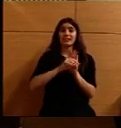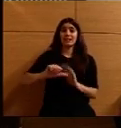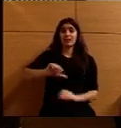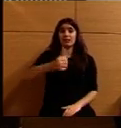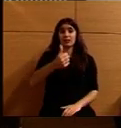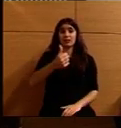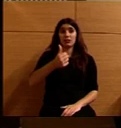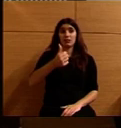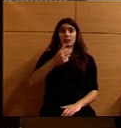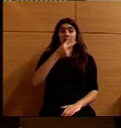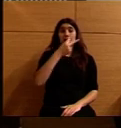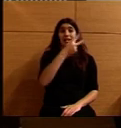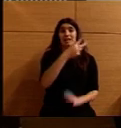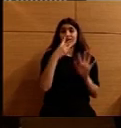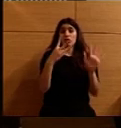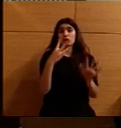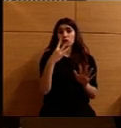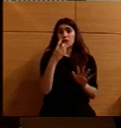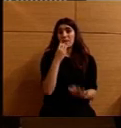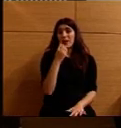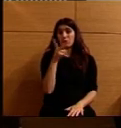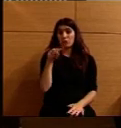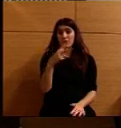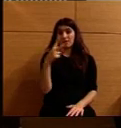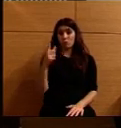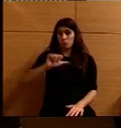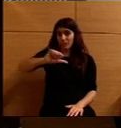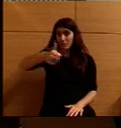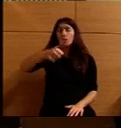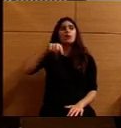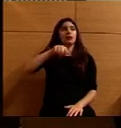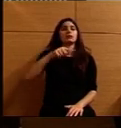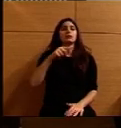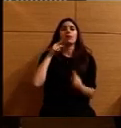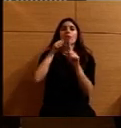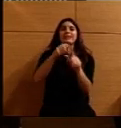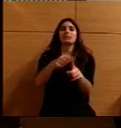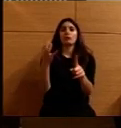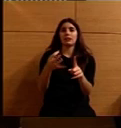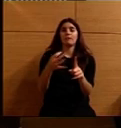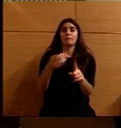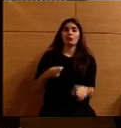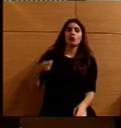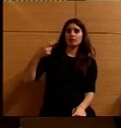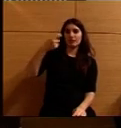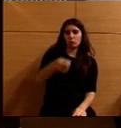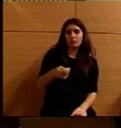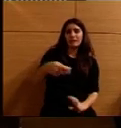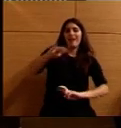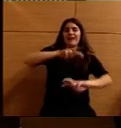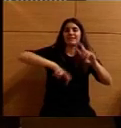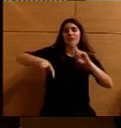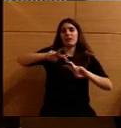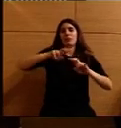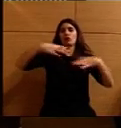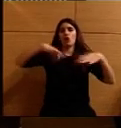de Ministres el 18 de maig de 2021 i tenia com a objectiu, llis textualment, contribuir al restablecimiento de la